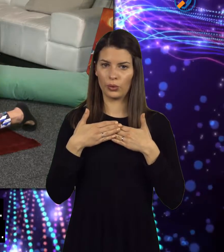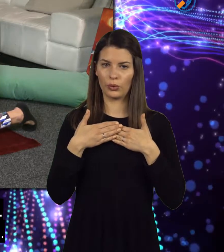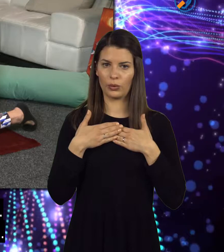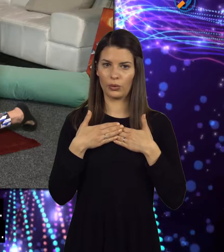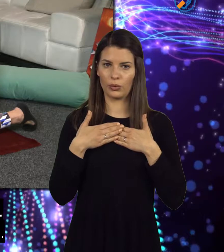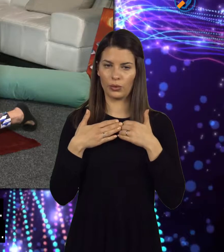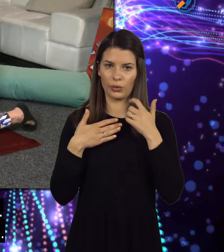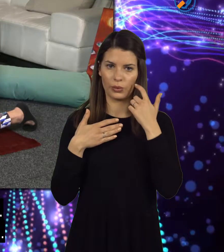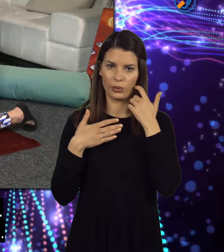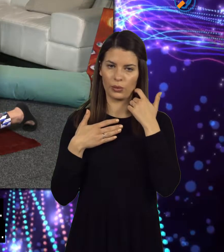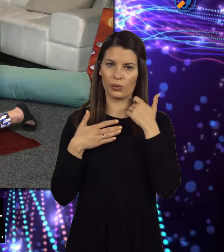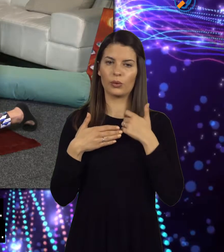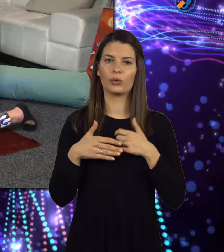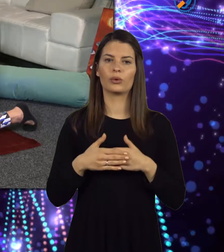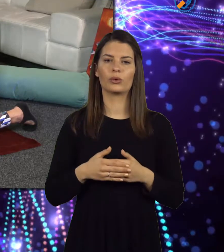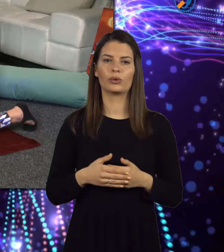In izdih.